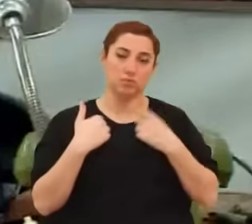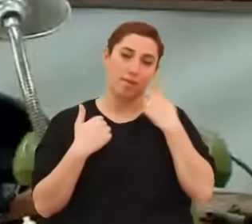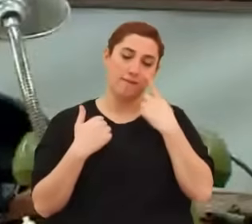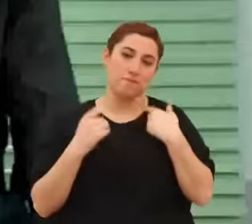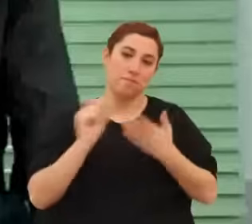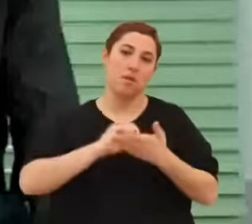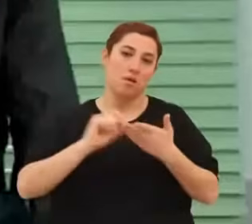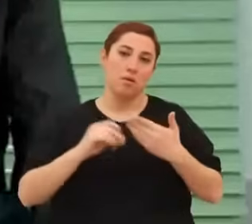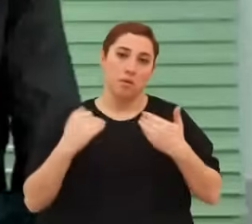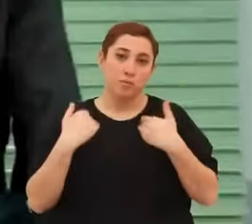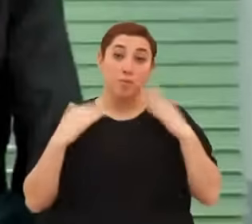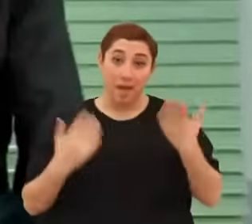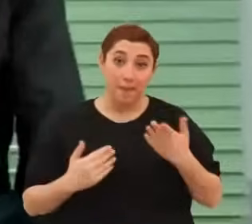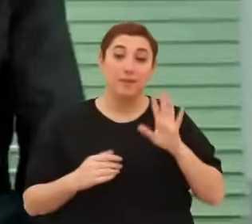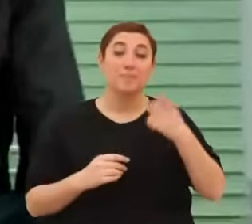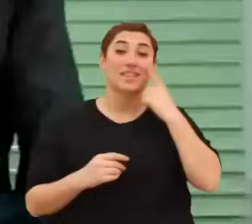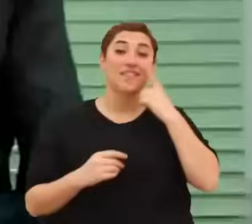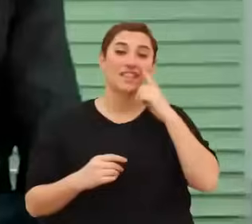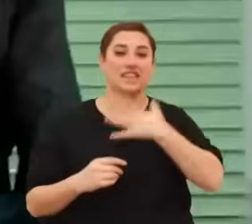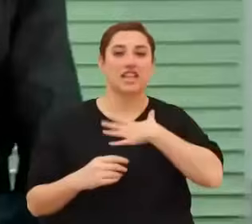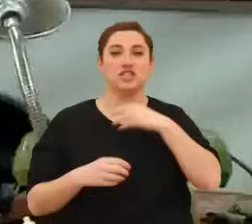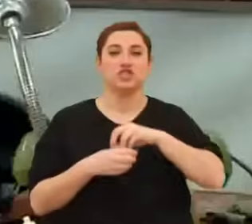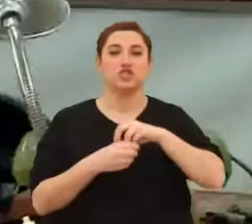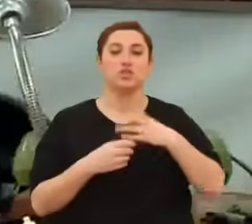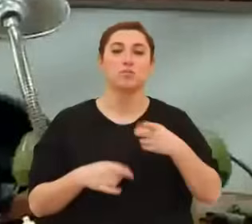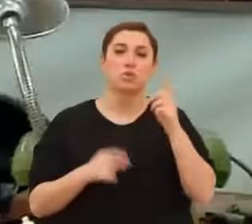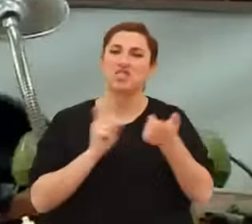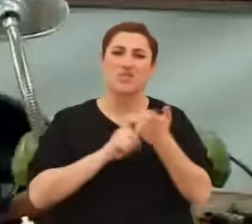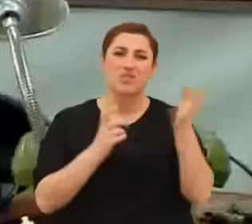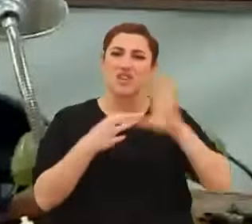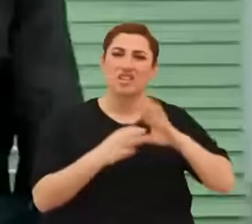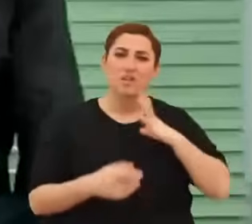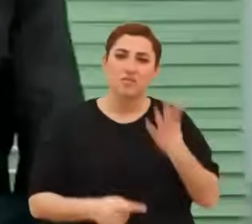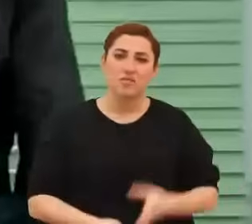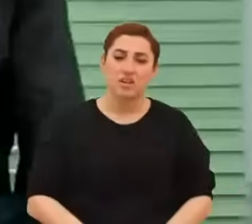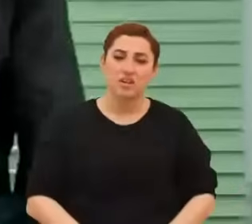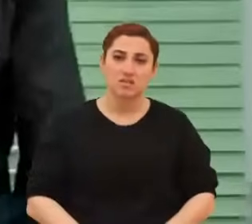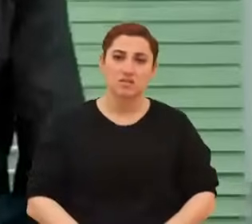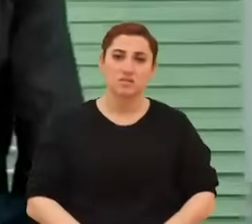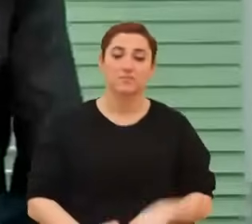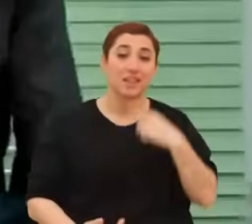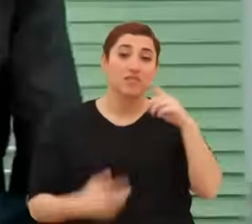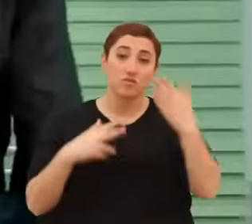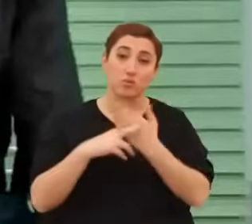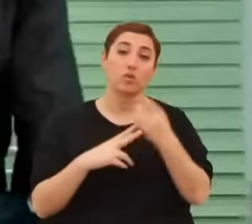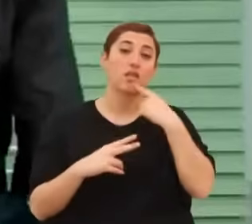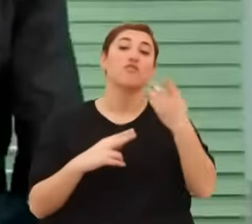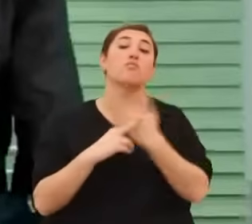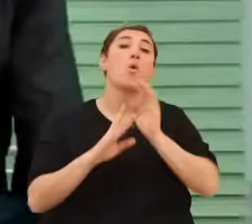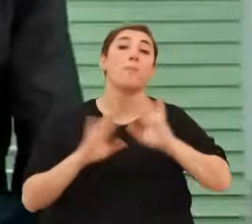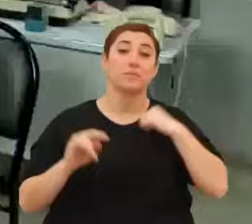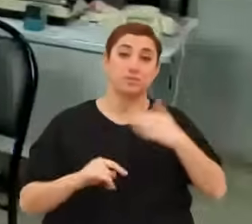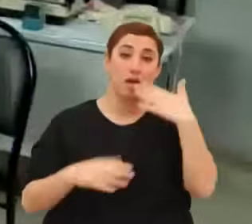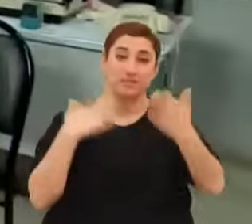Devletin memuruyum. Hem de yani devletin ta kendisiyim. Ve bunun tavukla ne alakası var Bekir? Lafımı bölüyorsunuz. Lafımı bölmeyin, ben